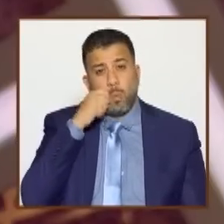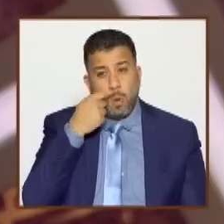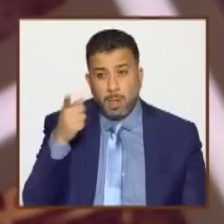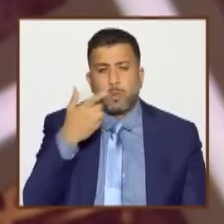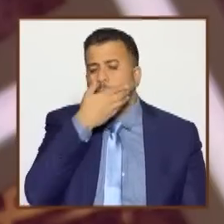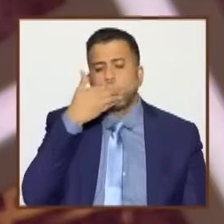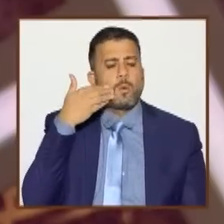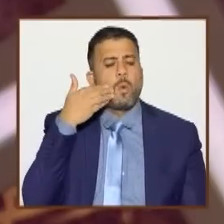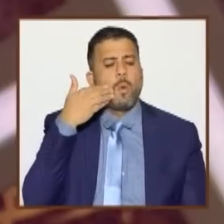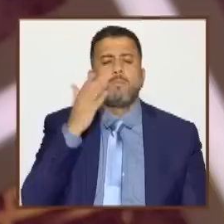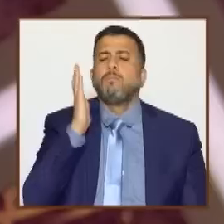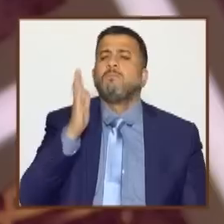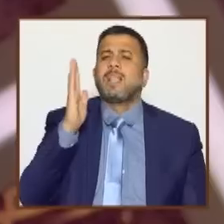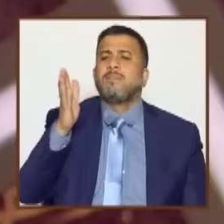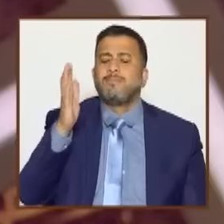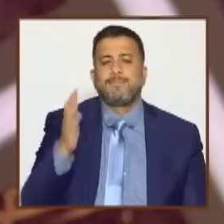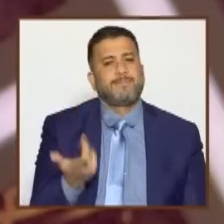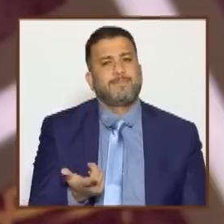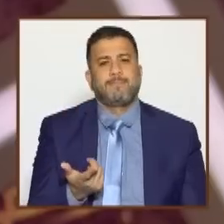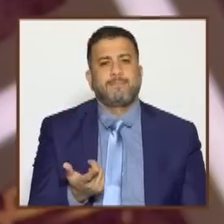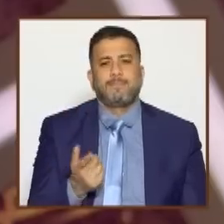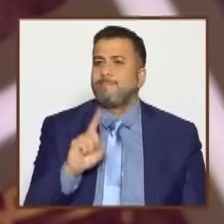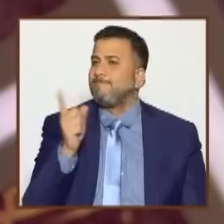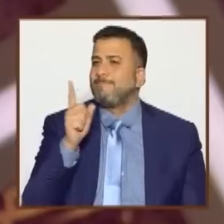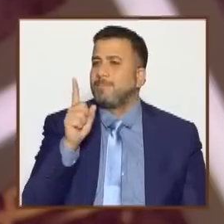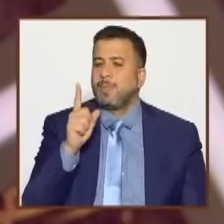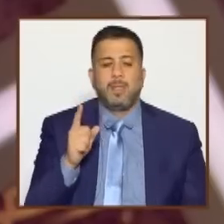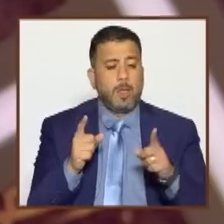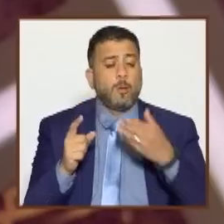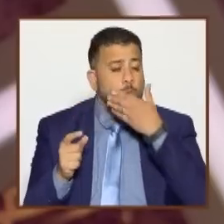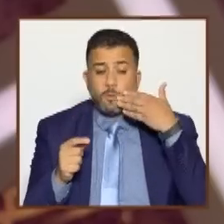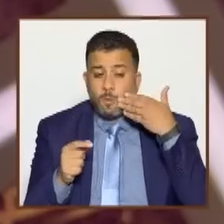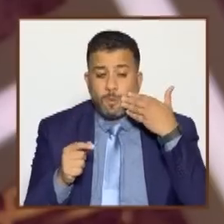صائما وقد أفطروا. قال: كلهم خير منه، أو كما قال صلى